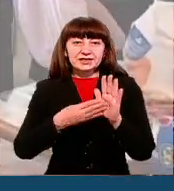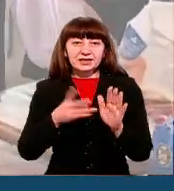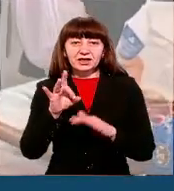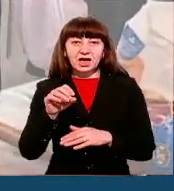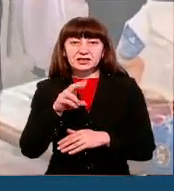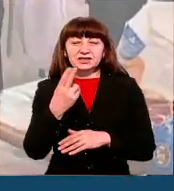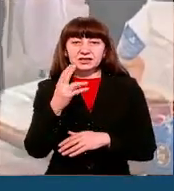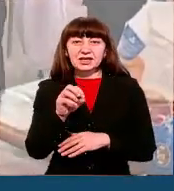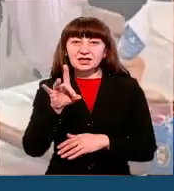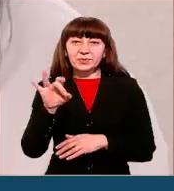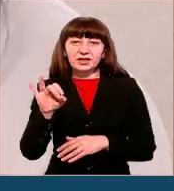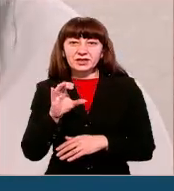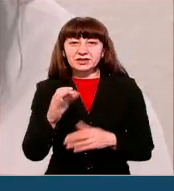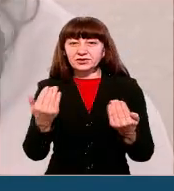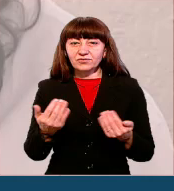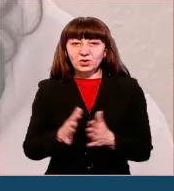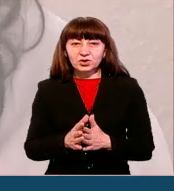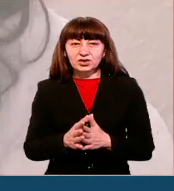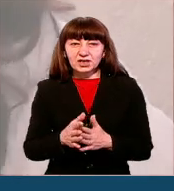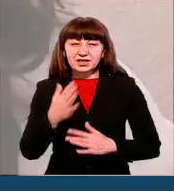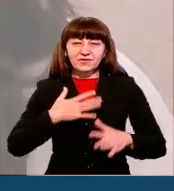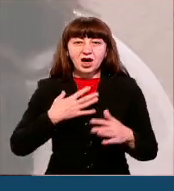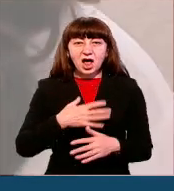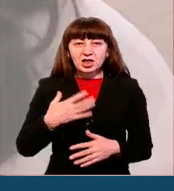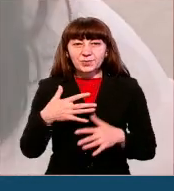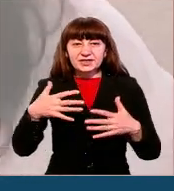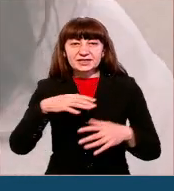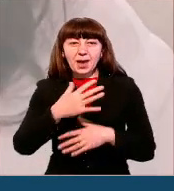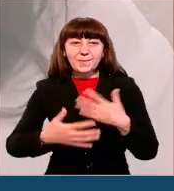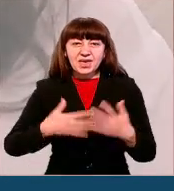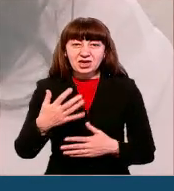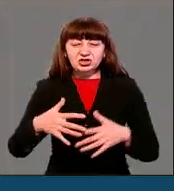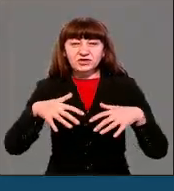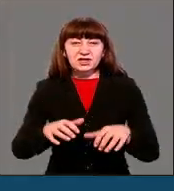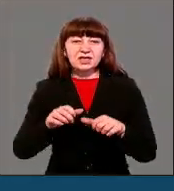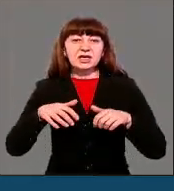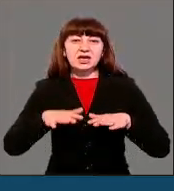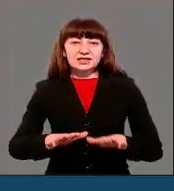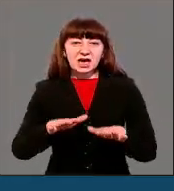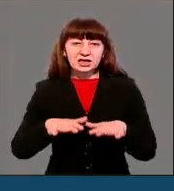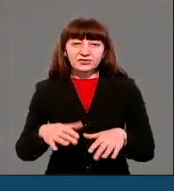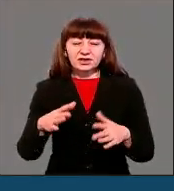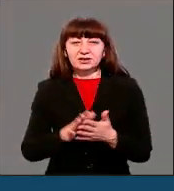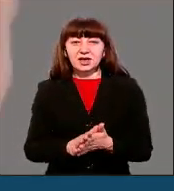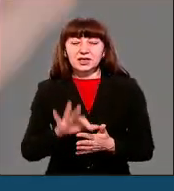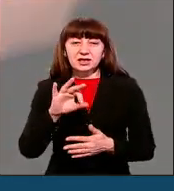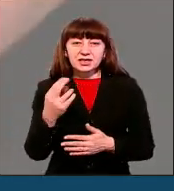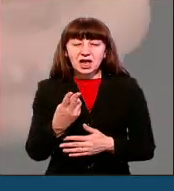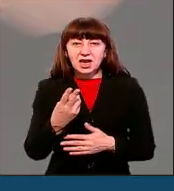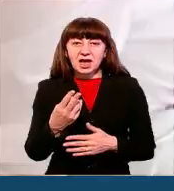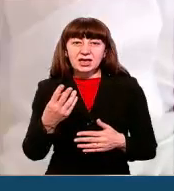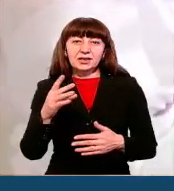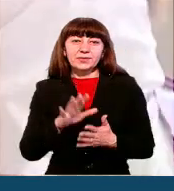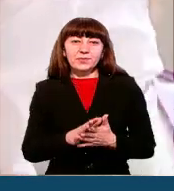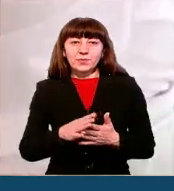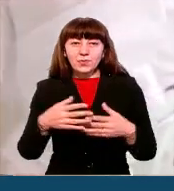Девятиклассница Тамирис Кинжибаева сегодня с особым трепетом замешивает и раскатывает тесто на бешбармак. Традиционное казахское национальное блюдо на сегодня